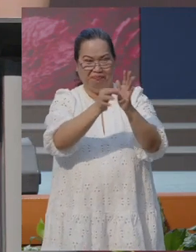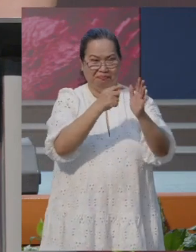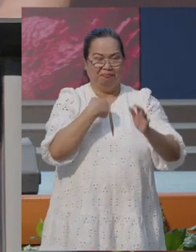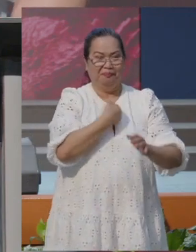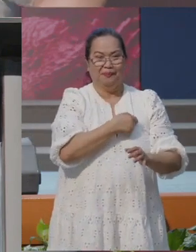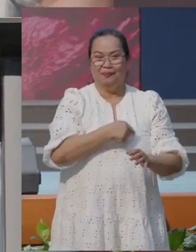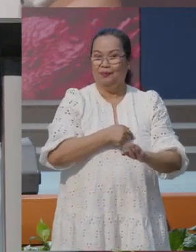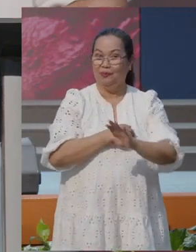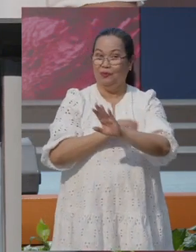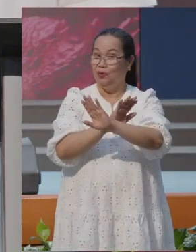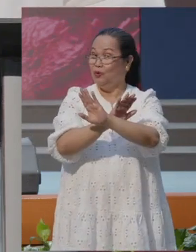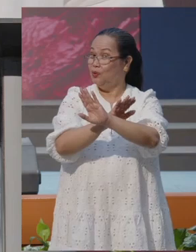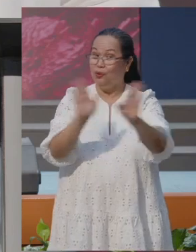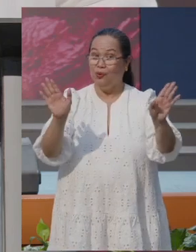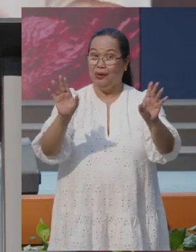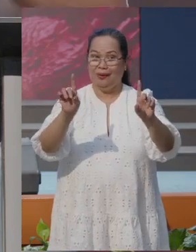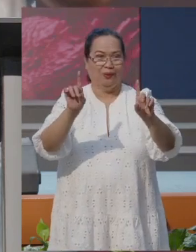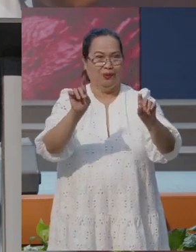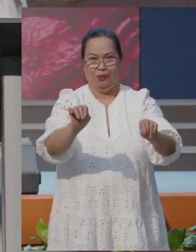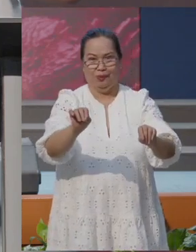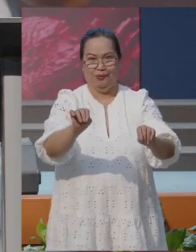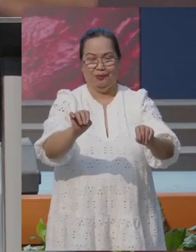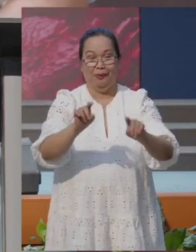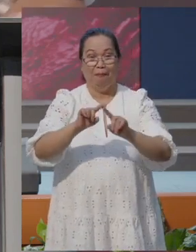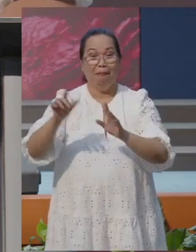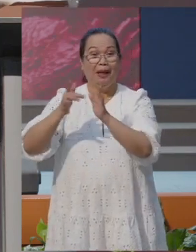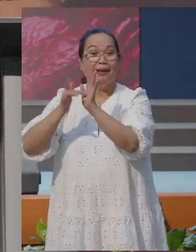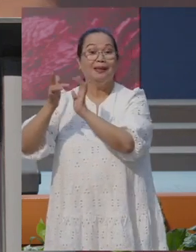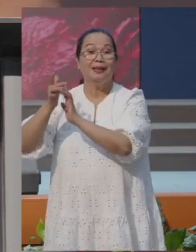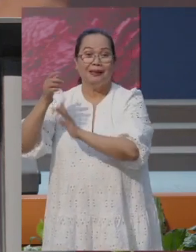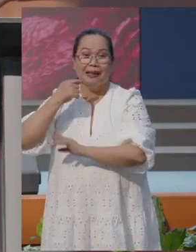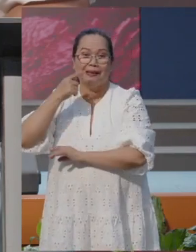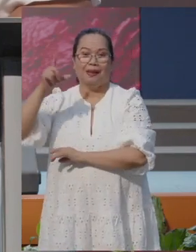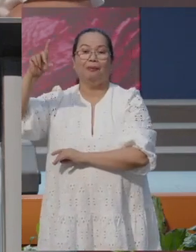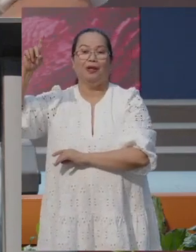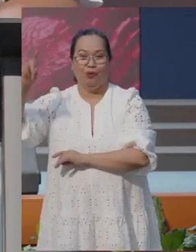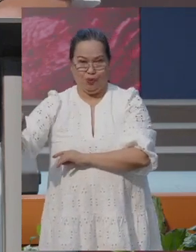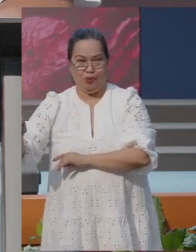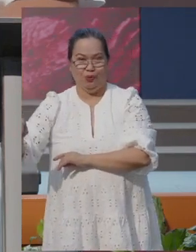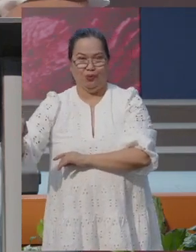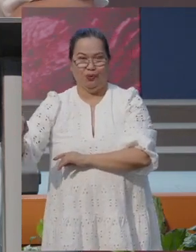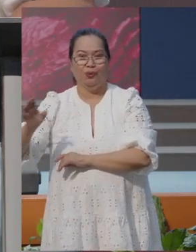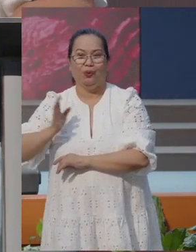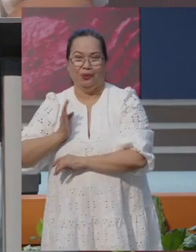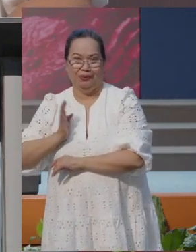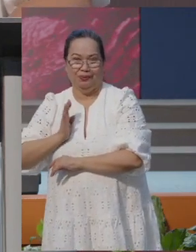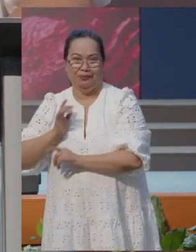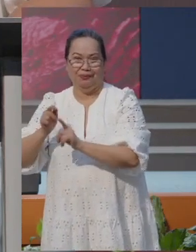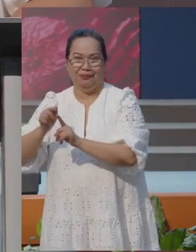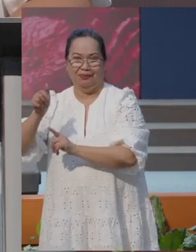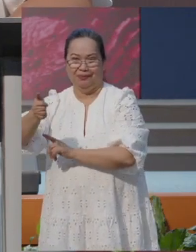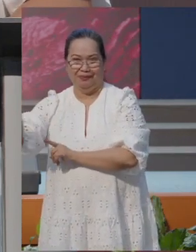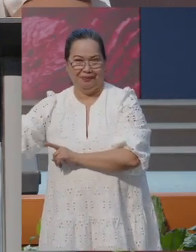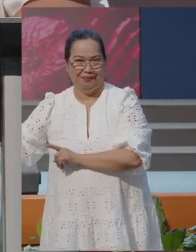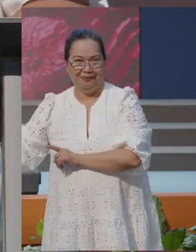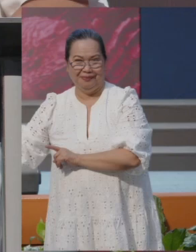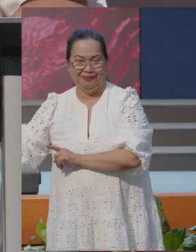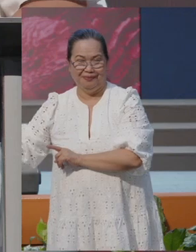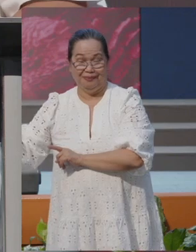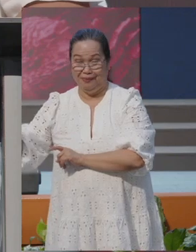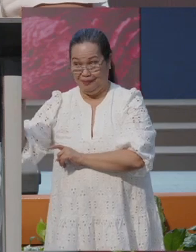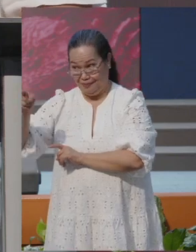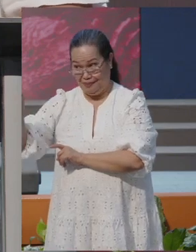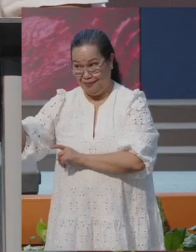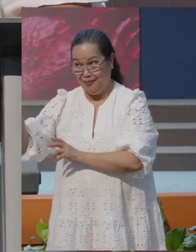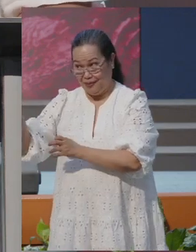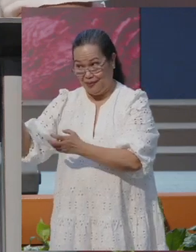Pero do not do sila. Ang ating Panginoon, do. Do unto others as you would want others to do